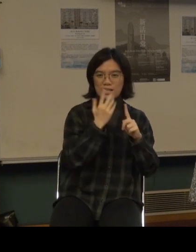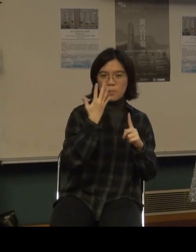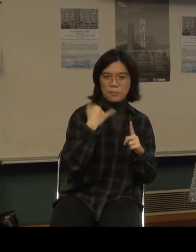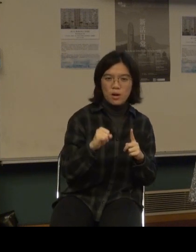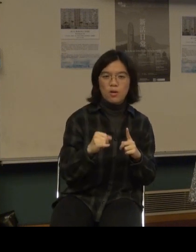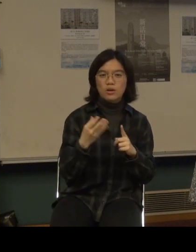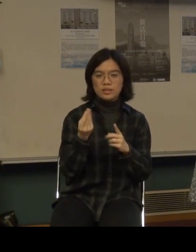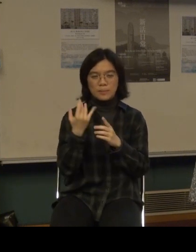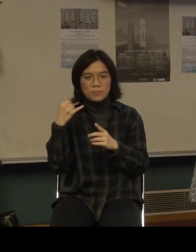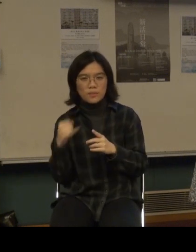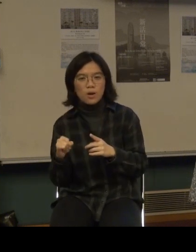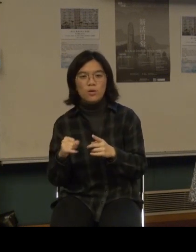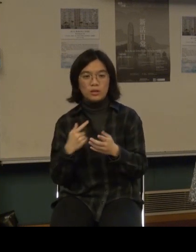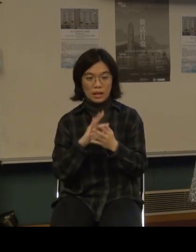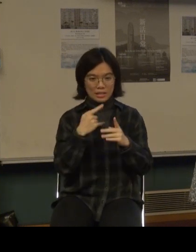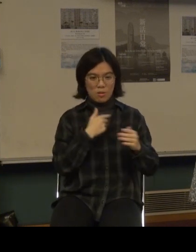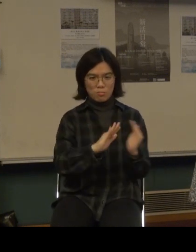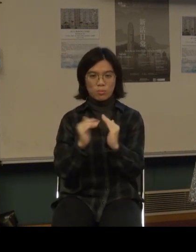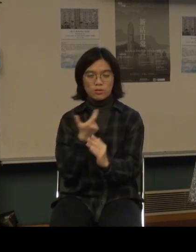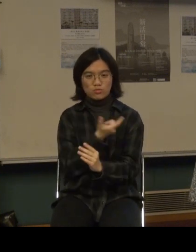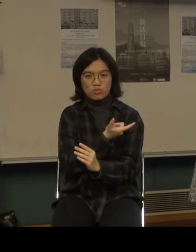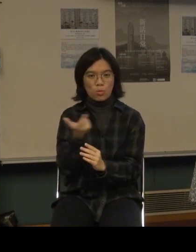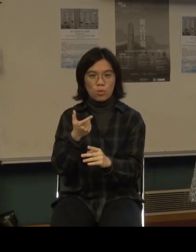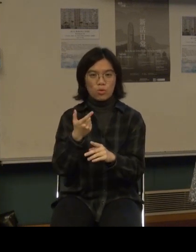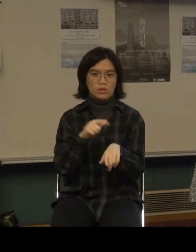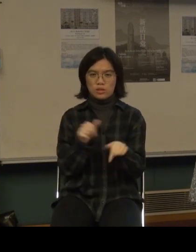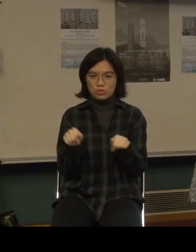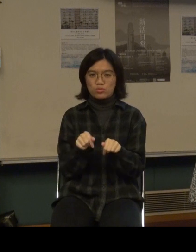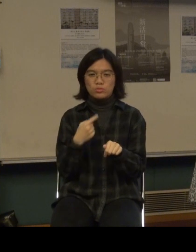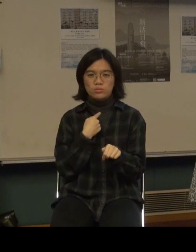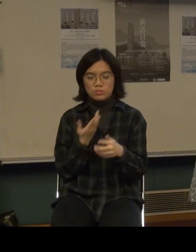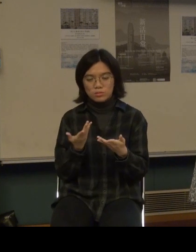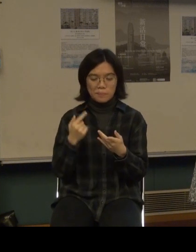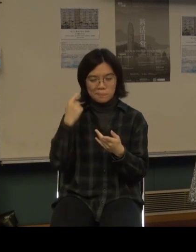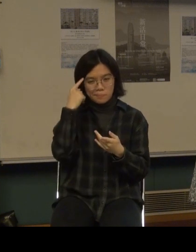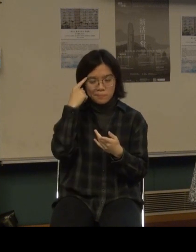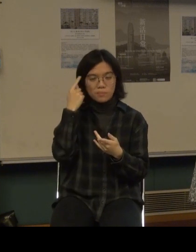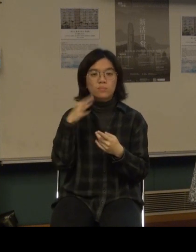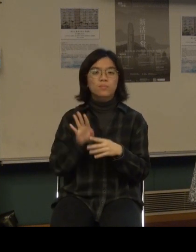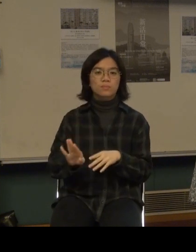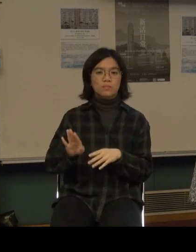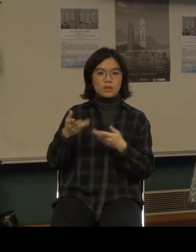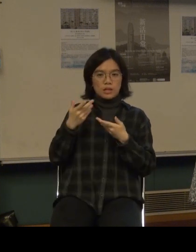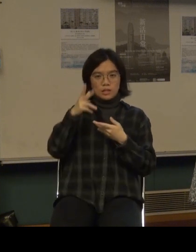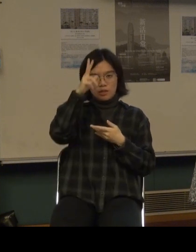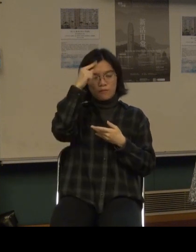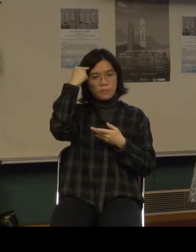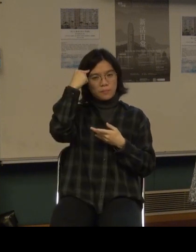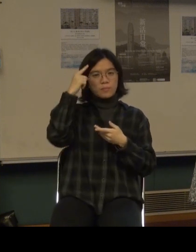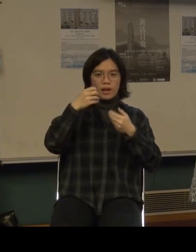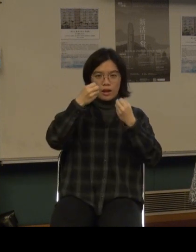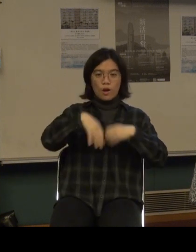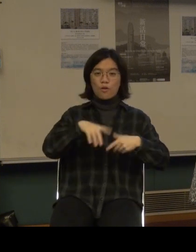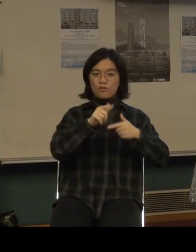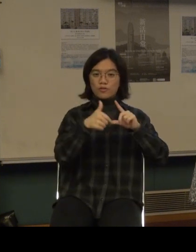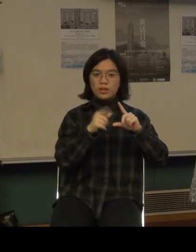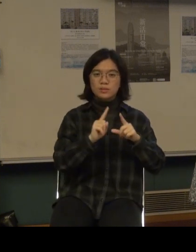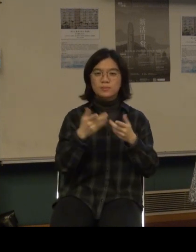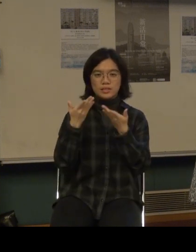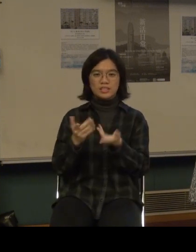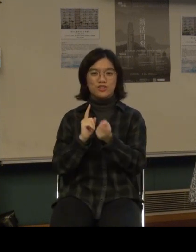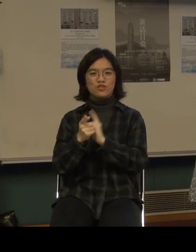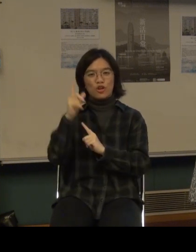大量起好多嘅嘢，用好短嘅時間，好少嘅錢。但喺呢度咧，政府就採用咗個現代主義嘅建築嚇，將所